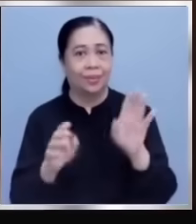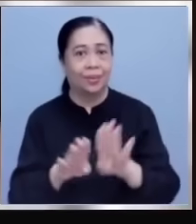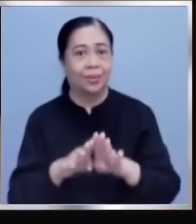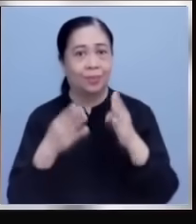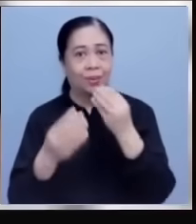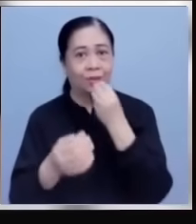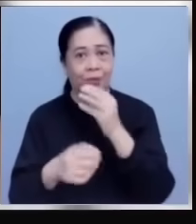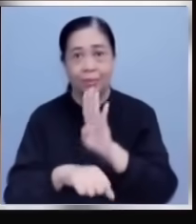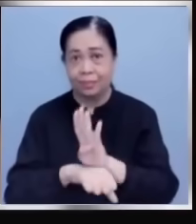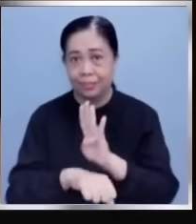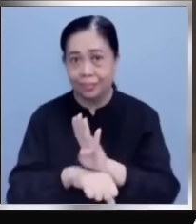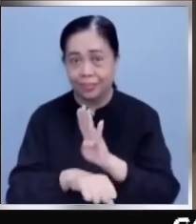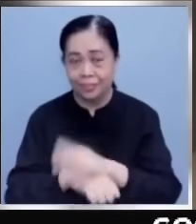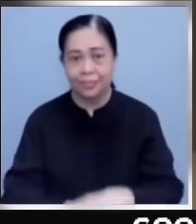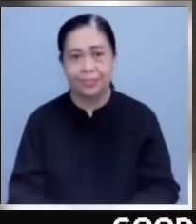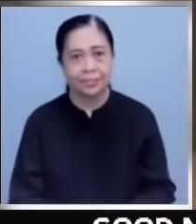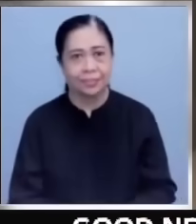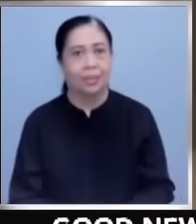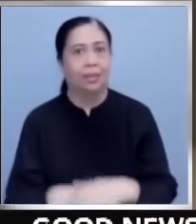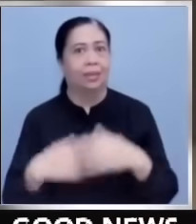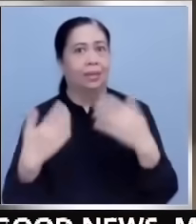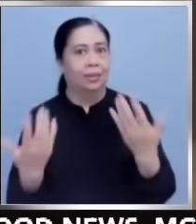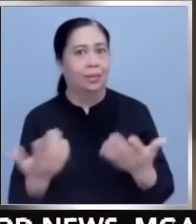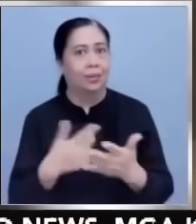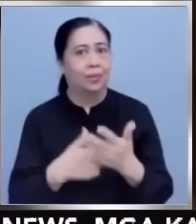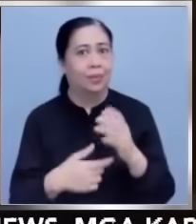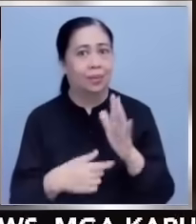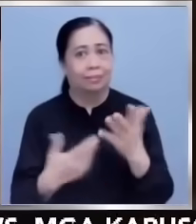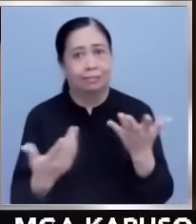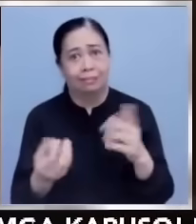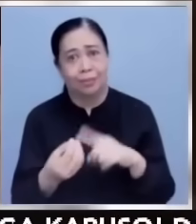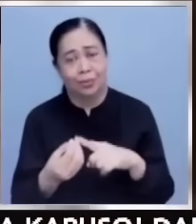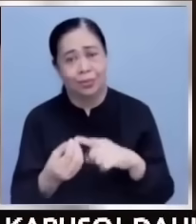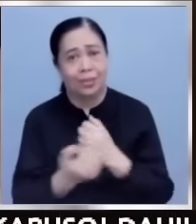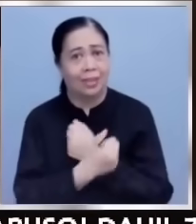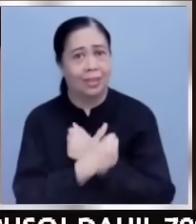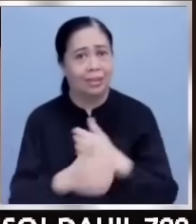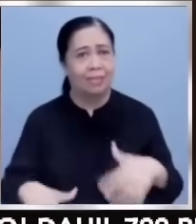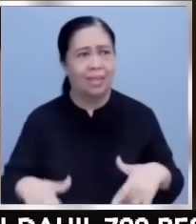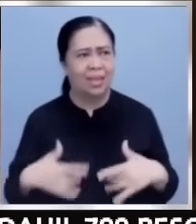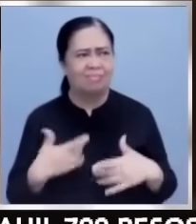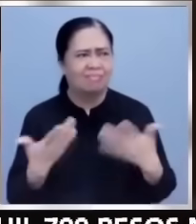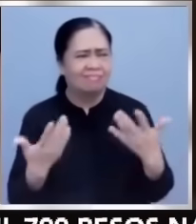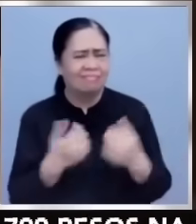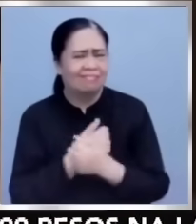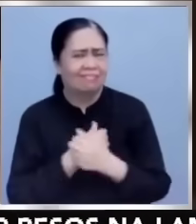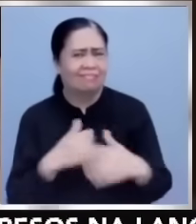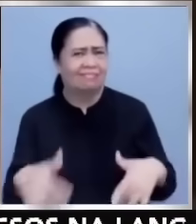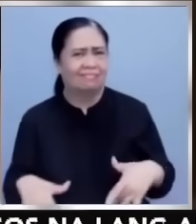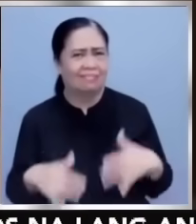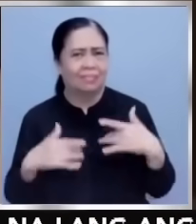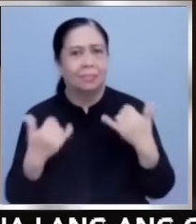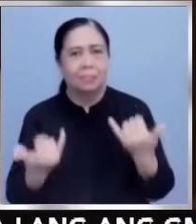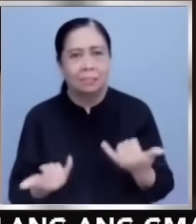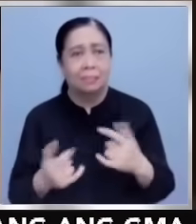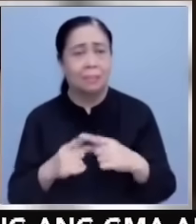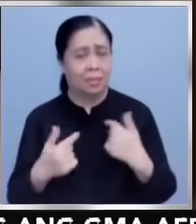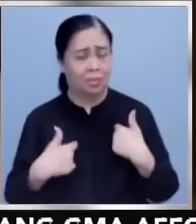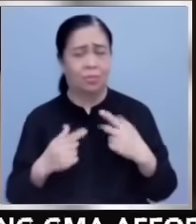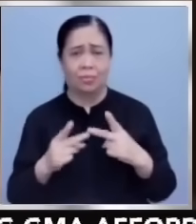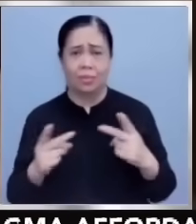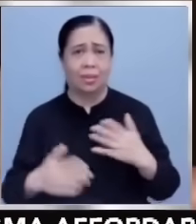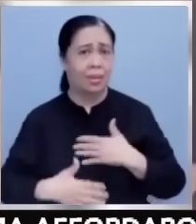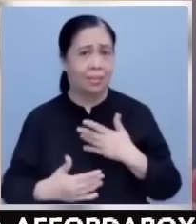business. E paano naman kaya ang love life? Well, wala pa ako love life at the moment. Pero happy ako. In fairness, hindi